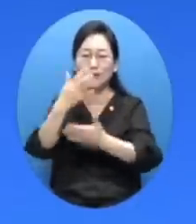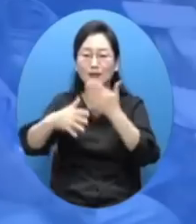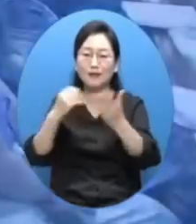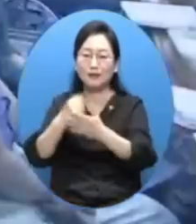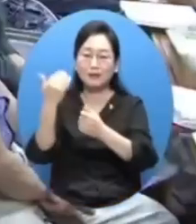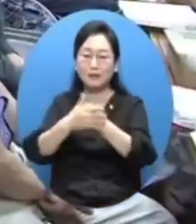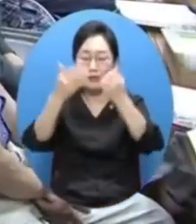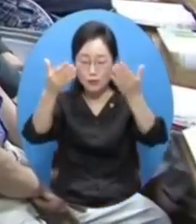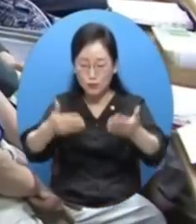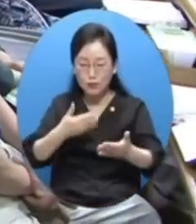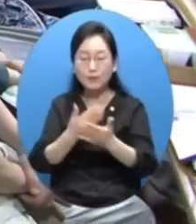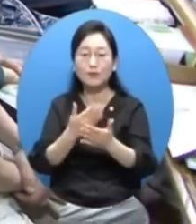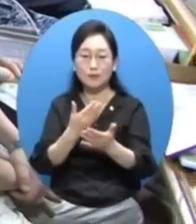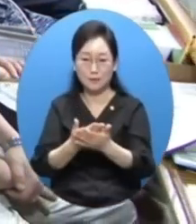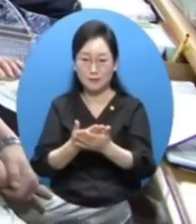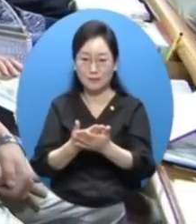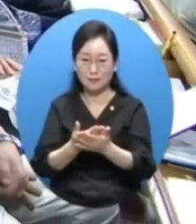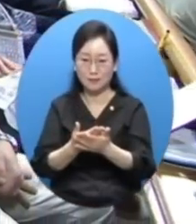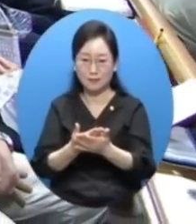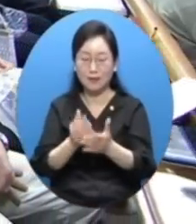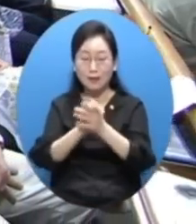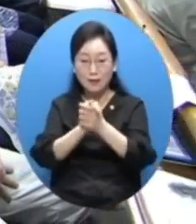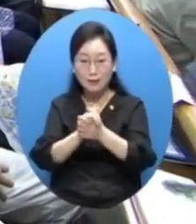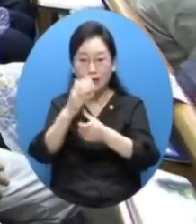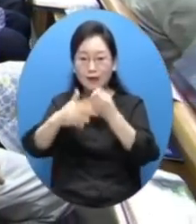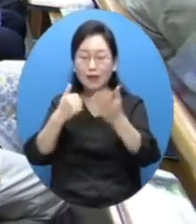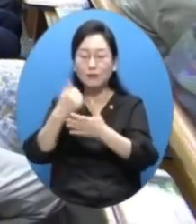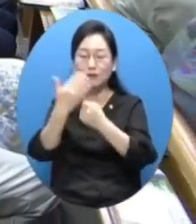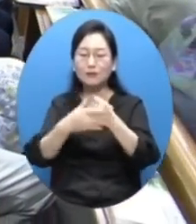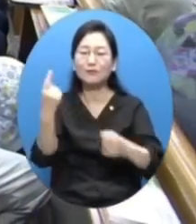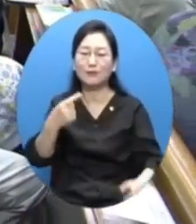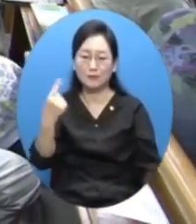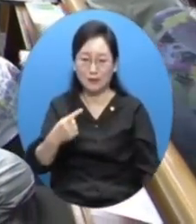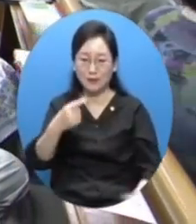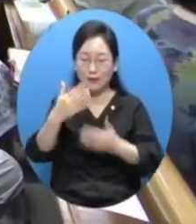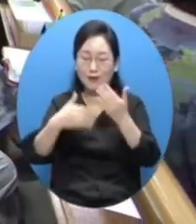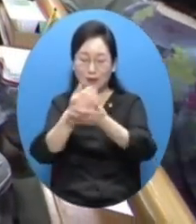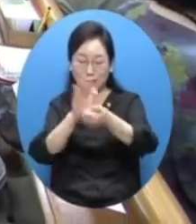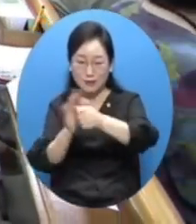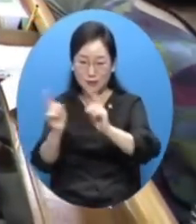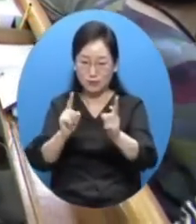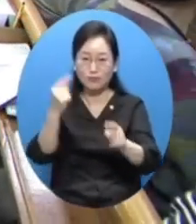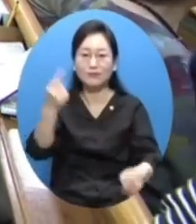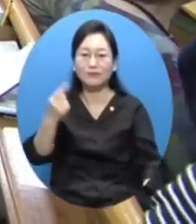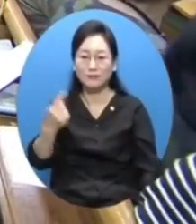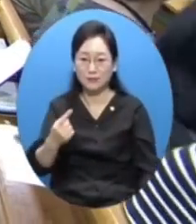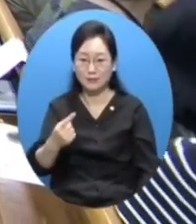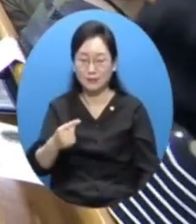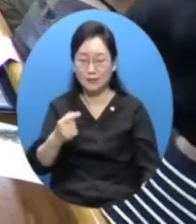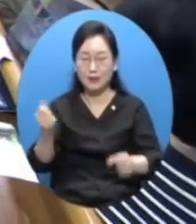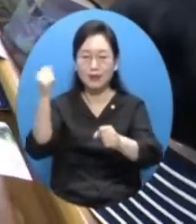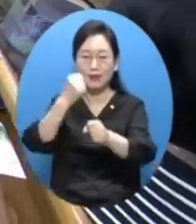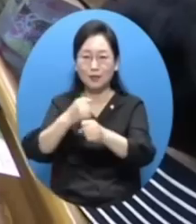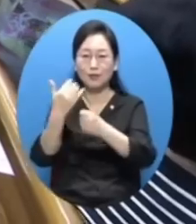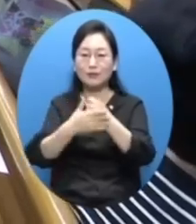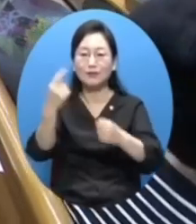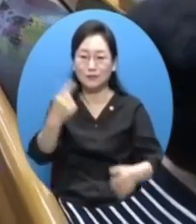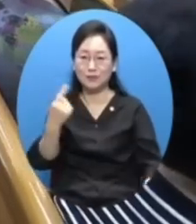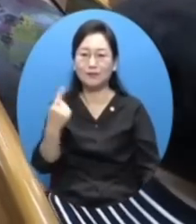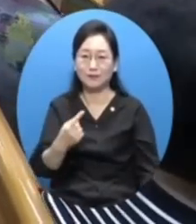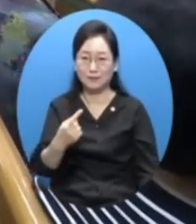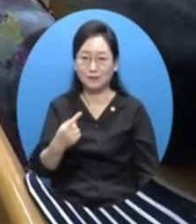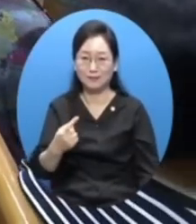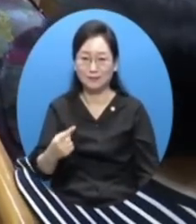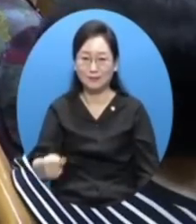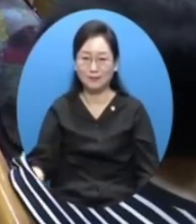하여 주시옵소서. 기도할 때 하나님의 은혜가 임하는 것입니다. 하나님의 치료가 임하는 것입니다. 회복의 은혜가 임하게 되는 것입니다.